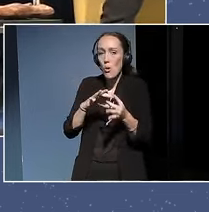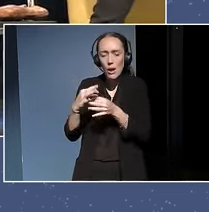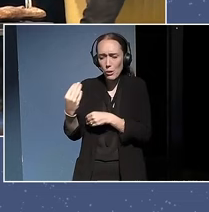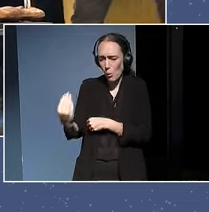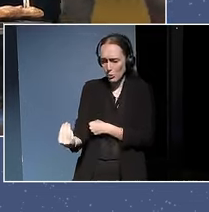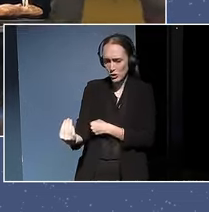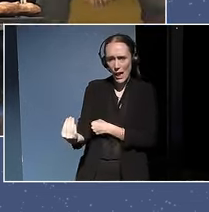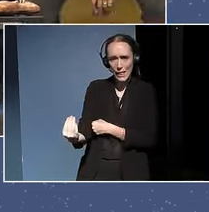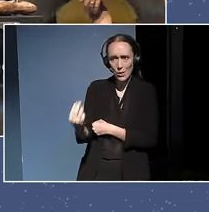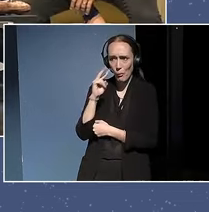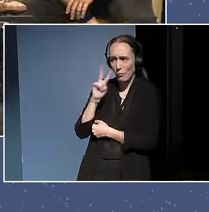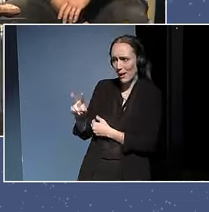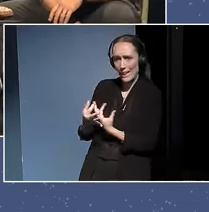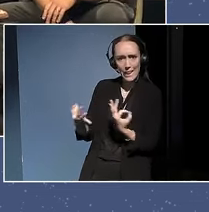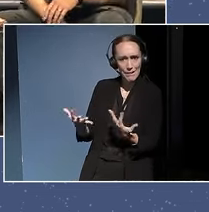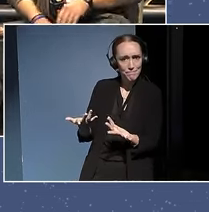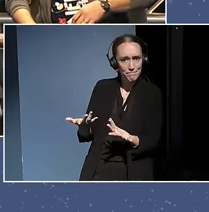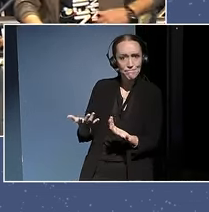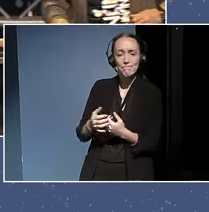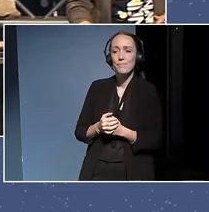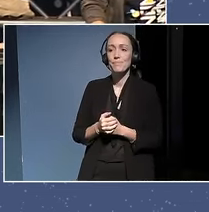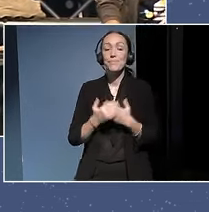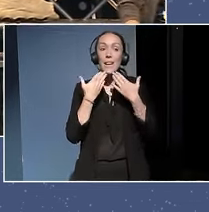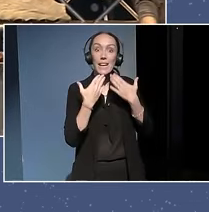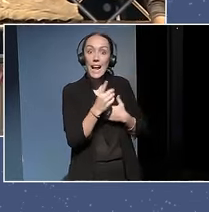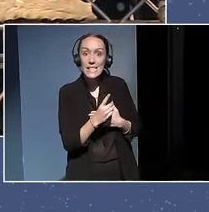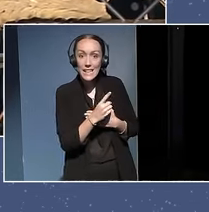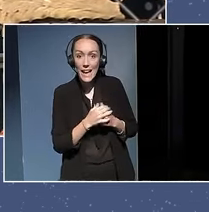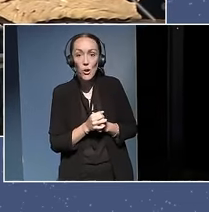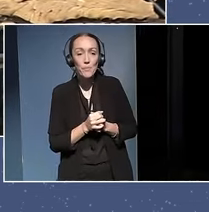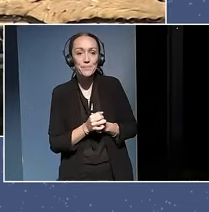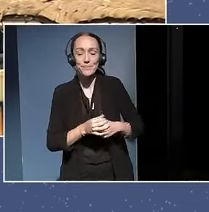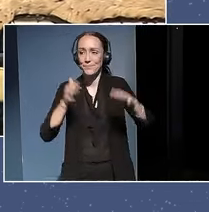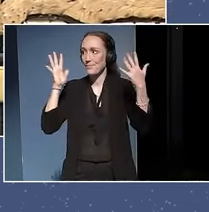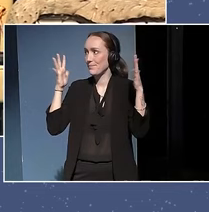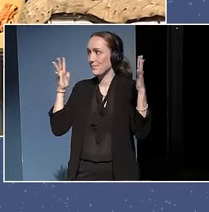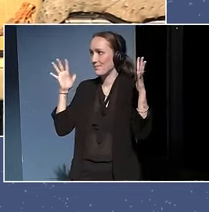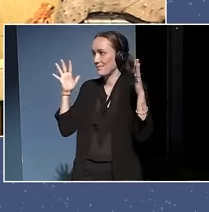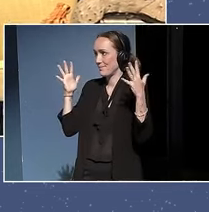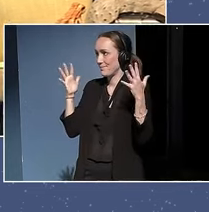a noi Grazie Diego e